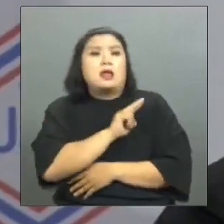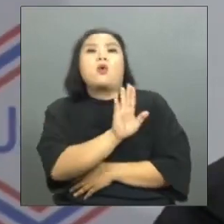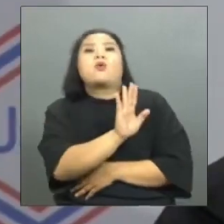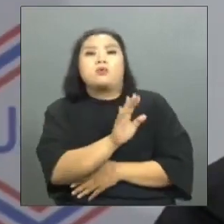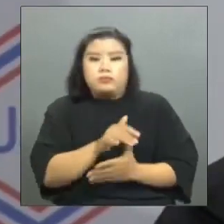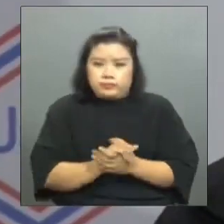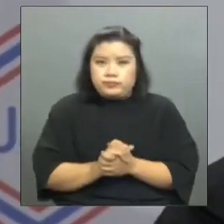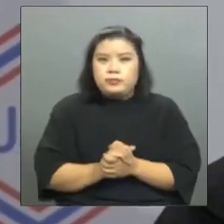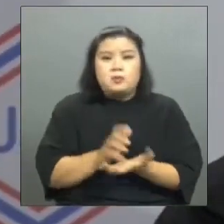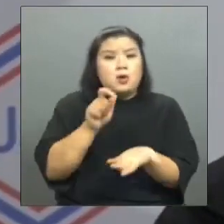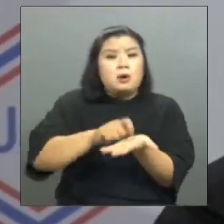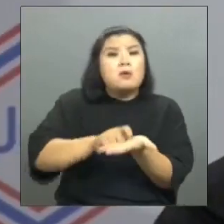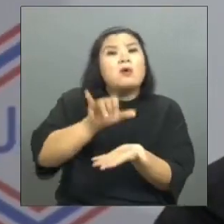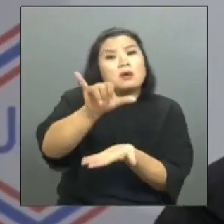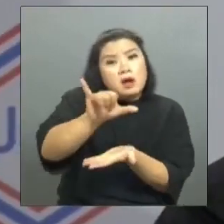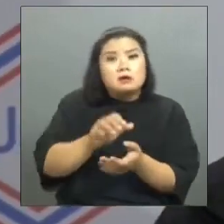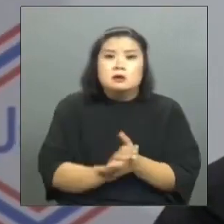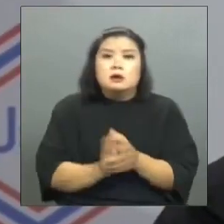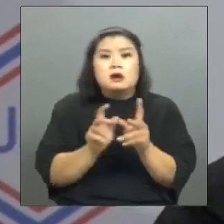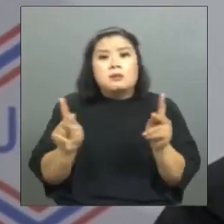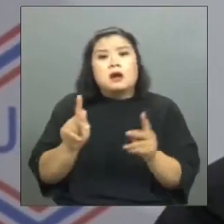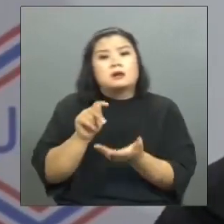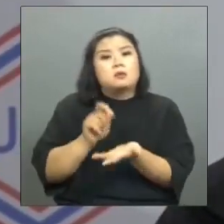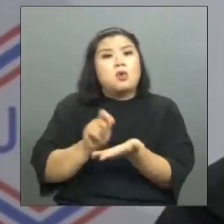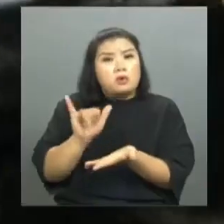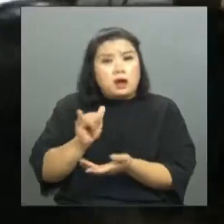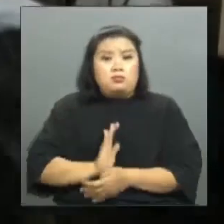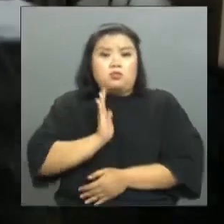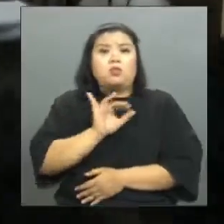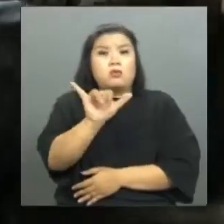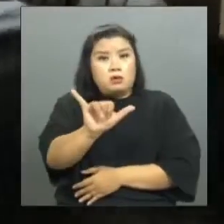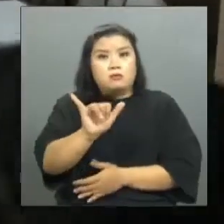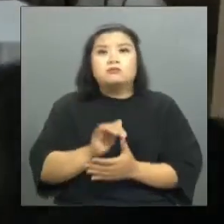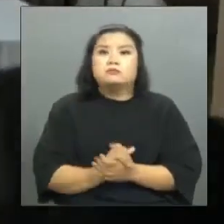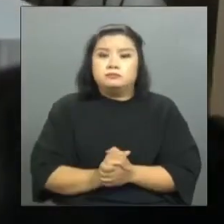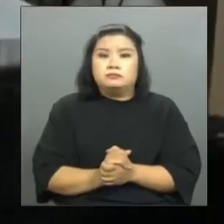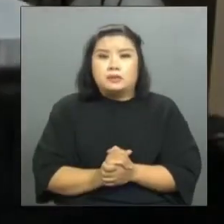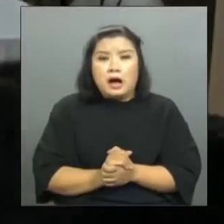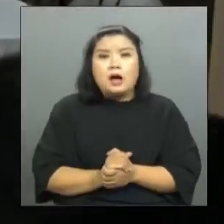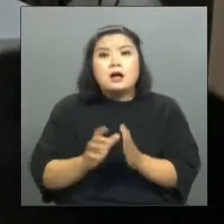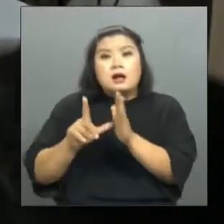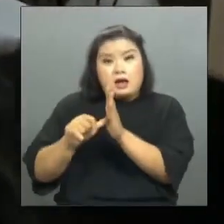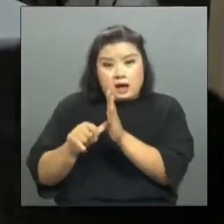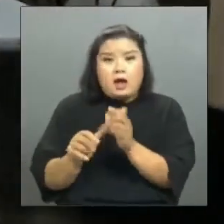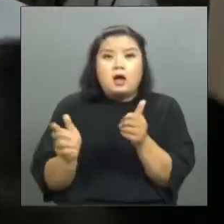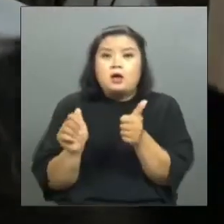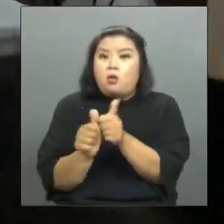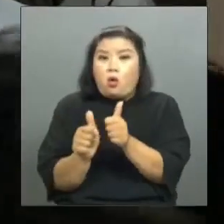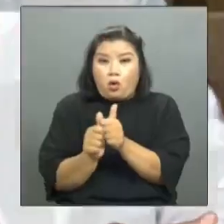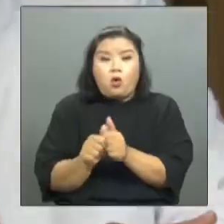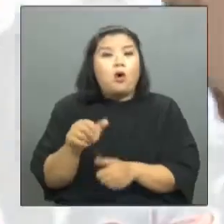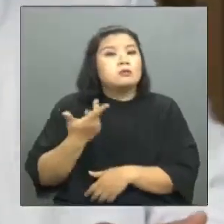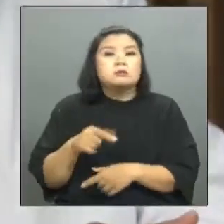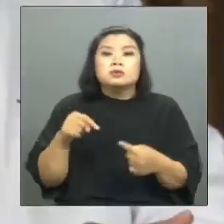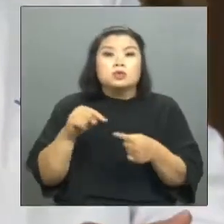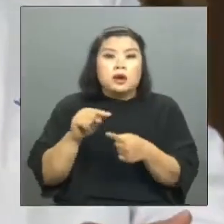เองนะครับแต่ไม่ใช่อะไรที่เป็นทางการ เช่นเดียวกับเลขาธิการพรรคพลังประชารัฐนะคะที่เห็นว่า